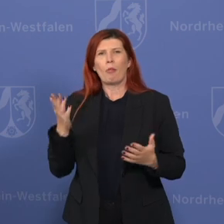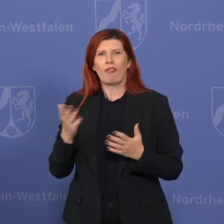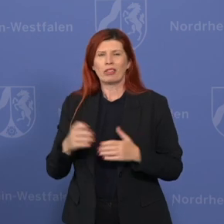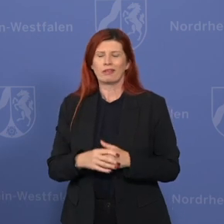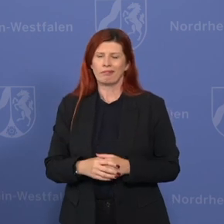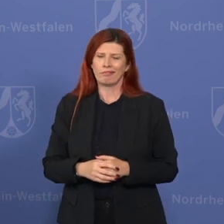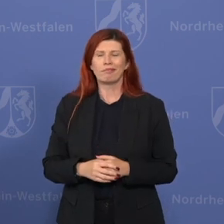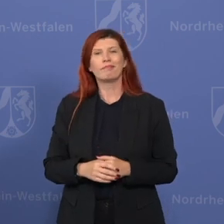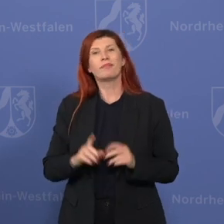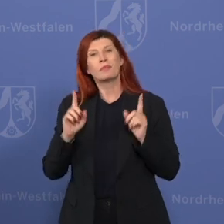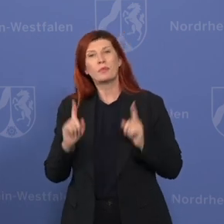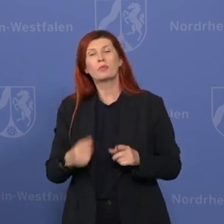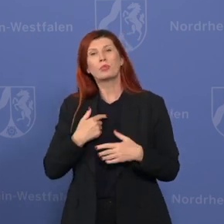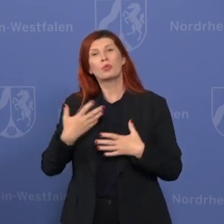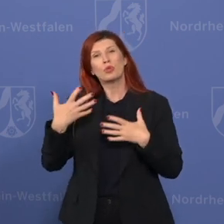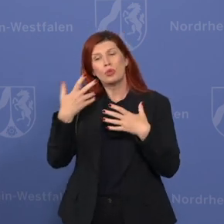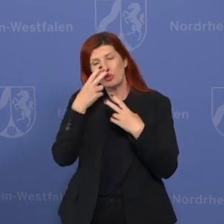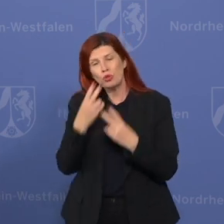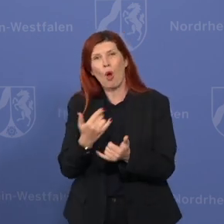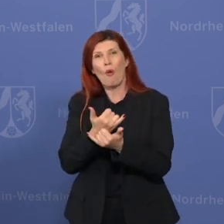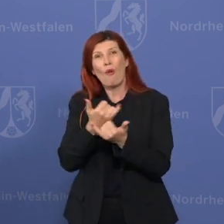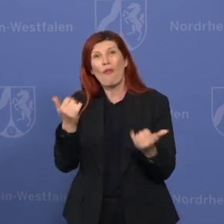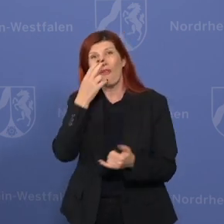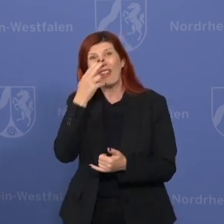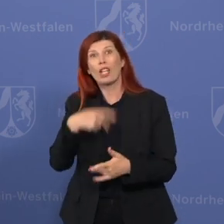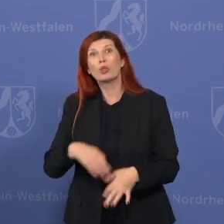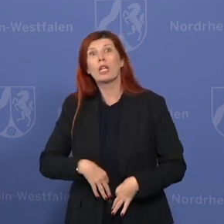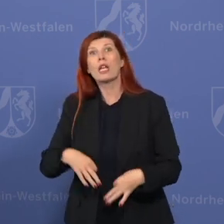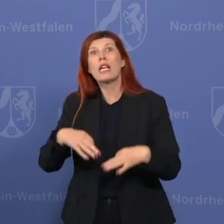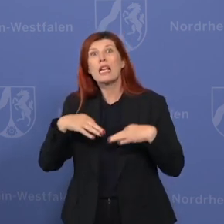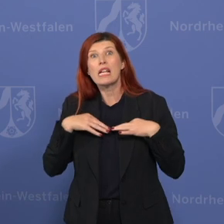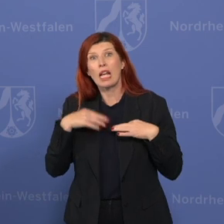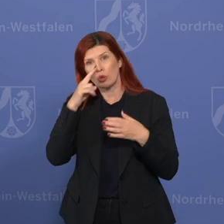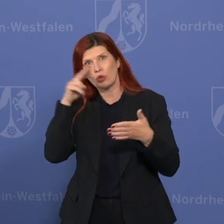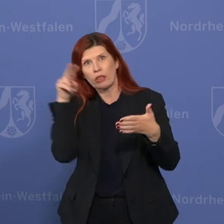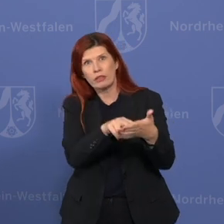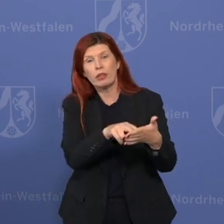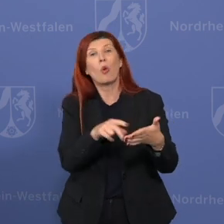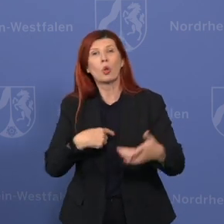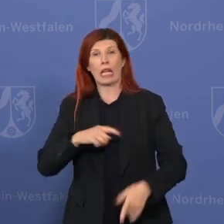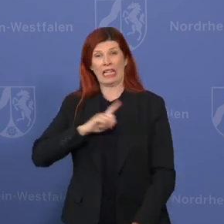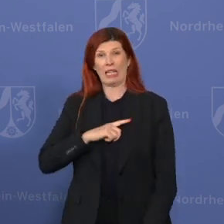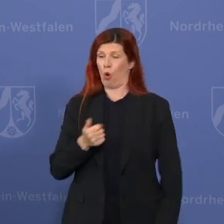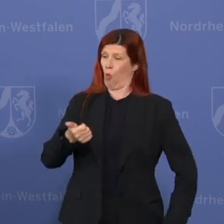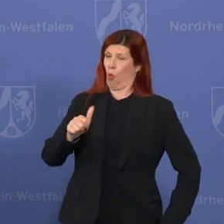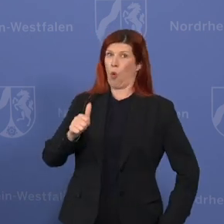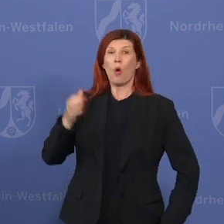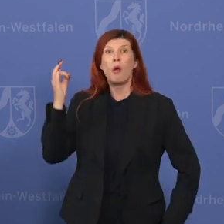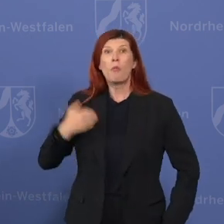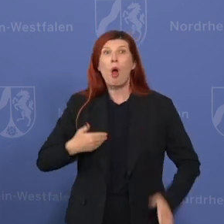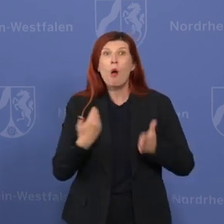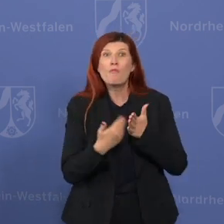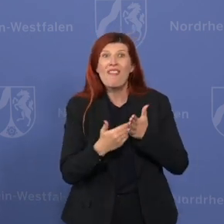gesundheitlichen Auflagen hilft zu erfüllen, nochmals möglichst evidenzbasiert und auf der anderen Seite